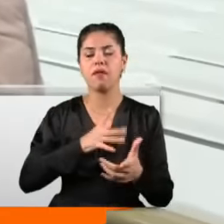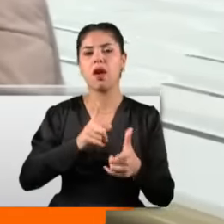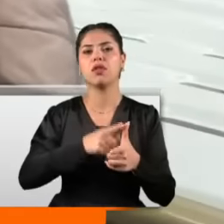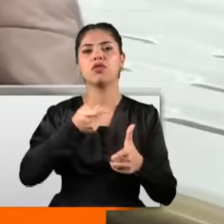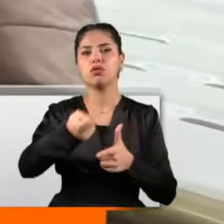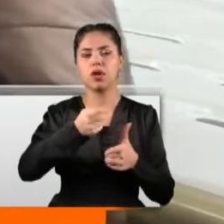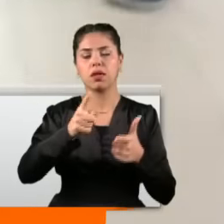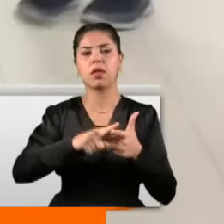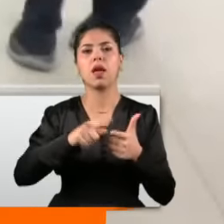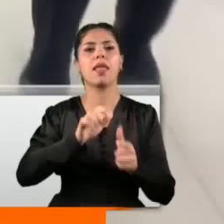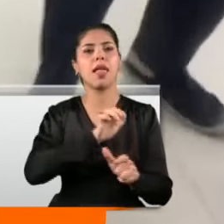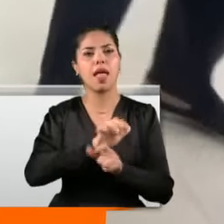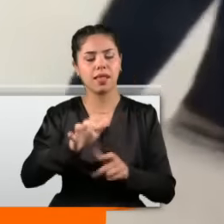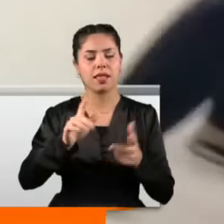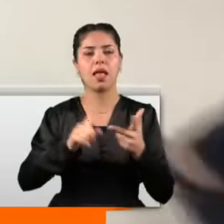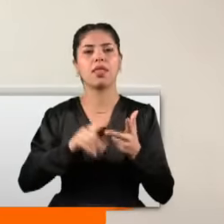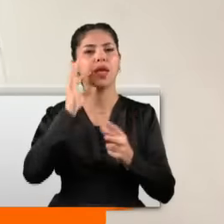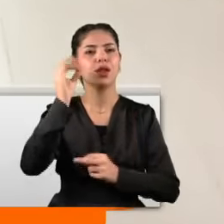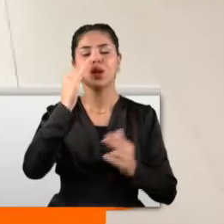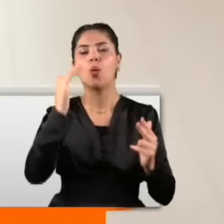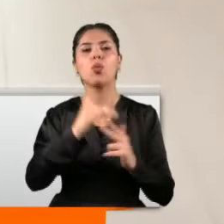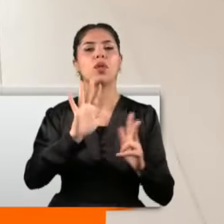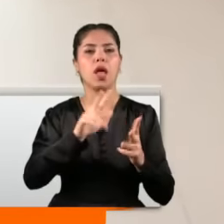dışı eylemler var.